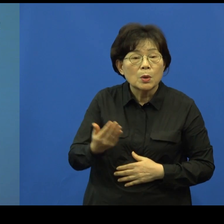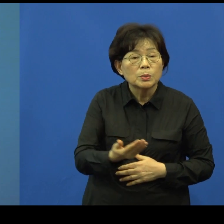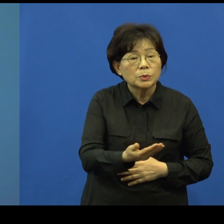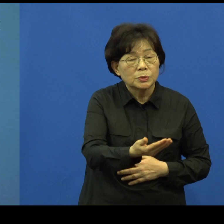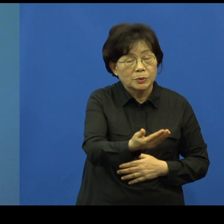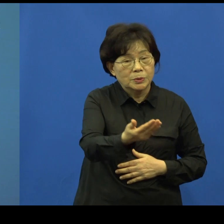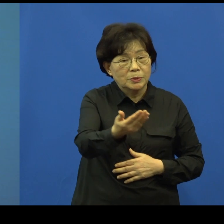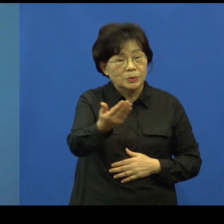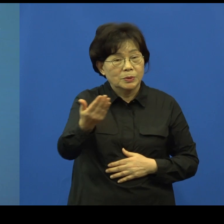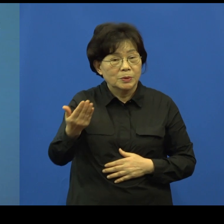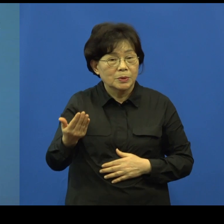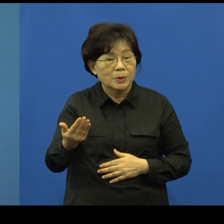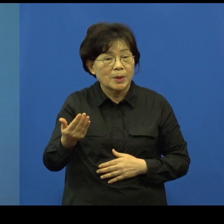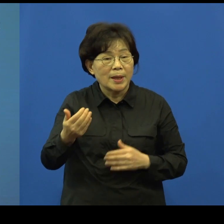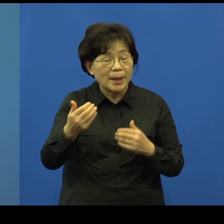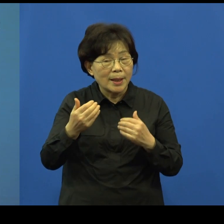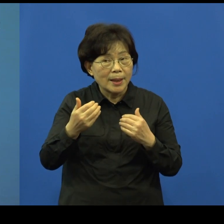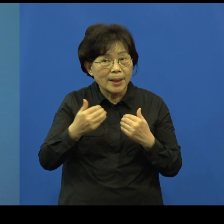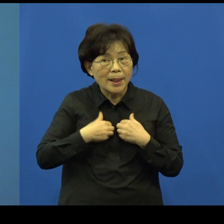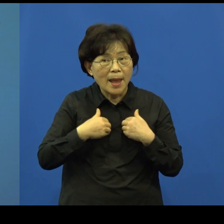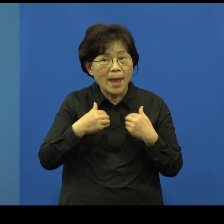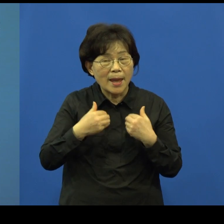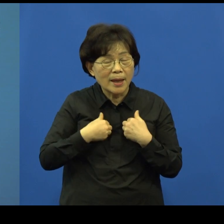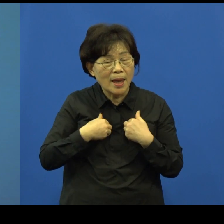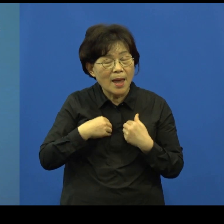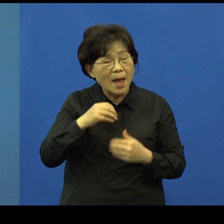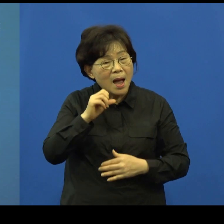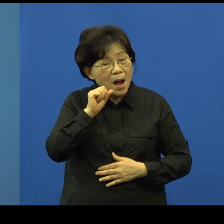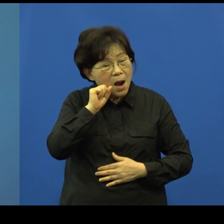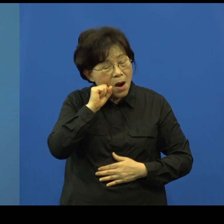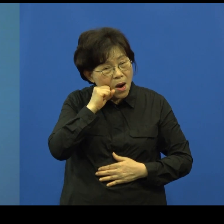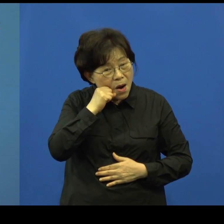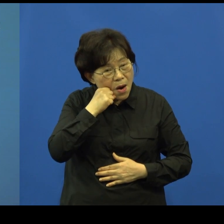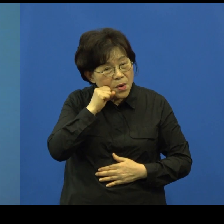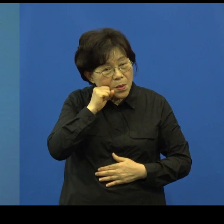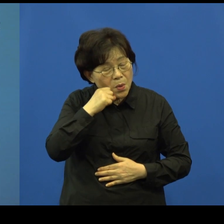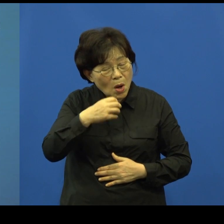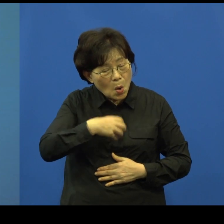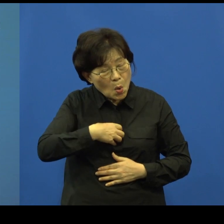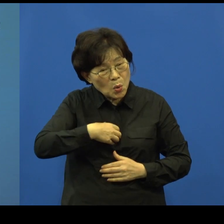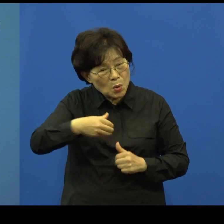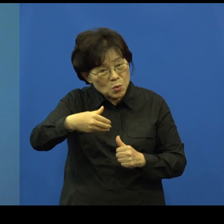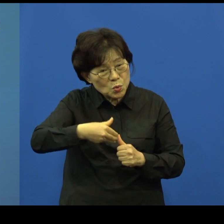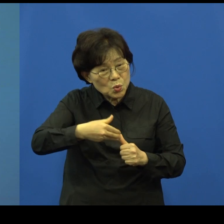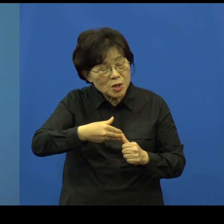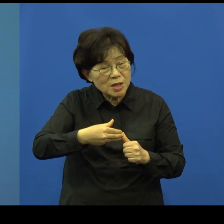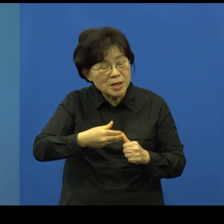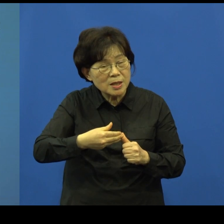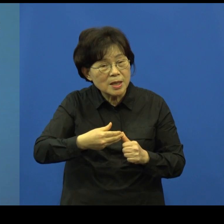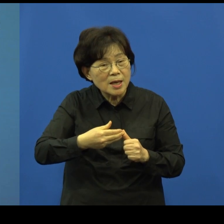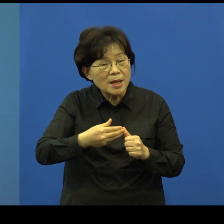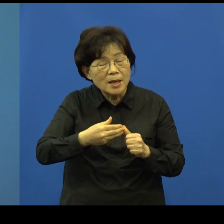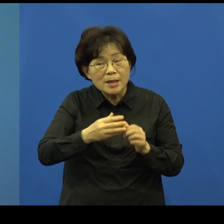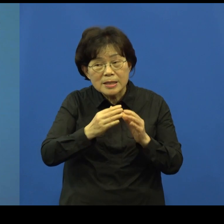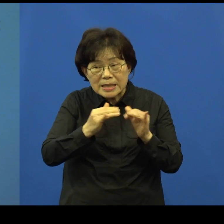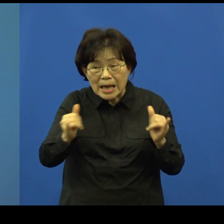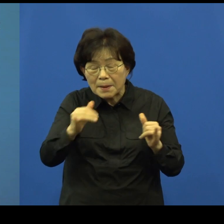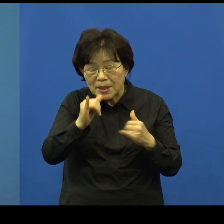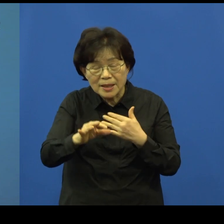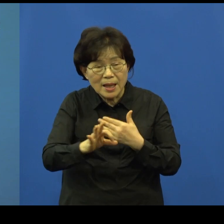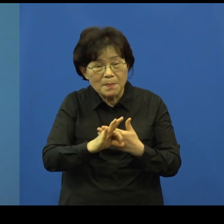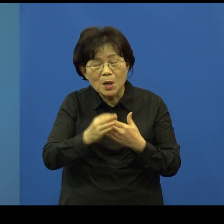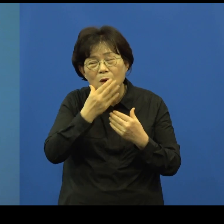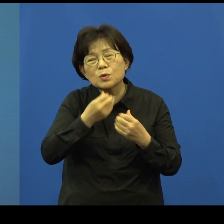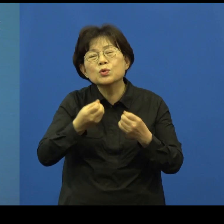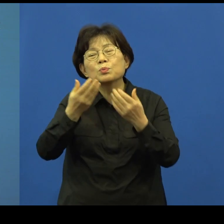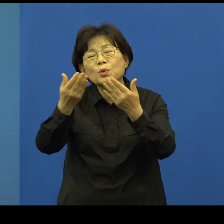여러분 아무리 나에게 어려움을 주는 사람에게도요 그분을 축복하세요.